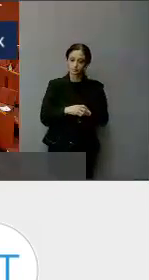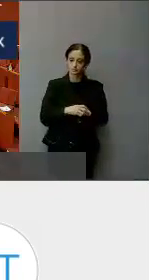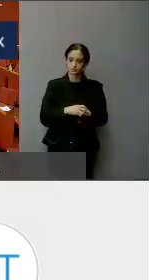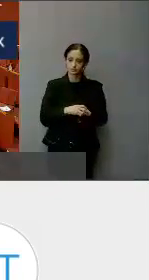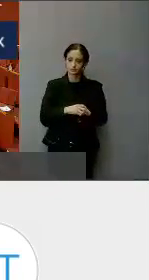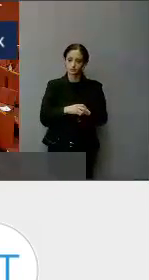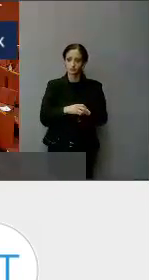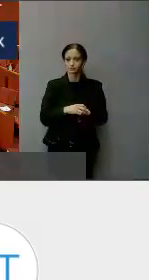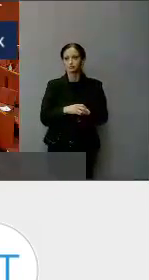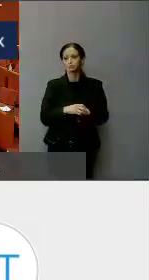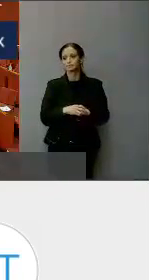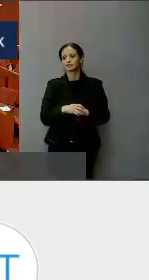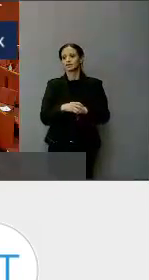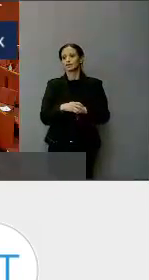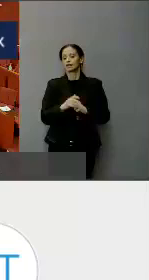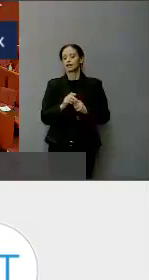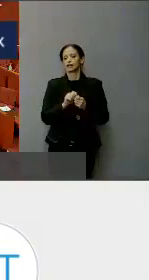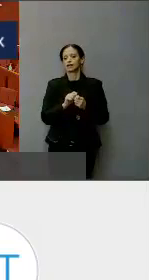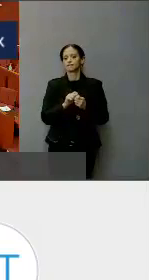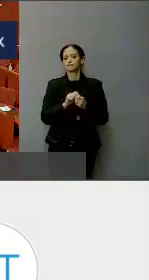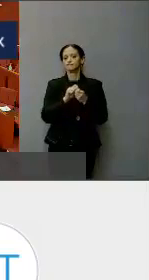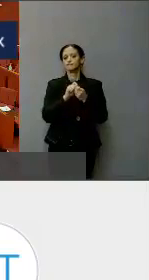ma la variante urbanistica